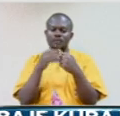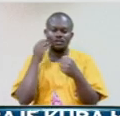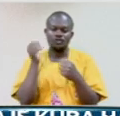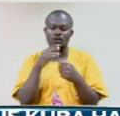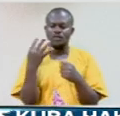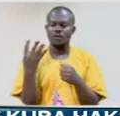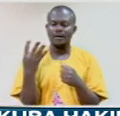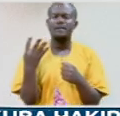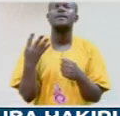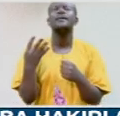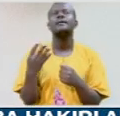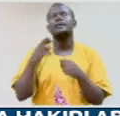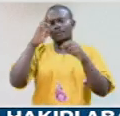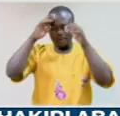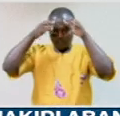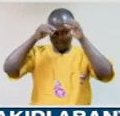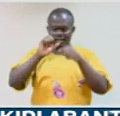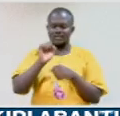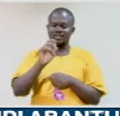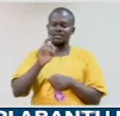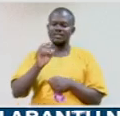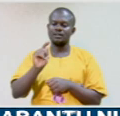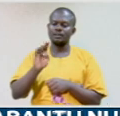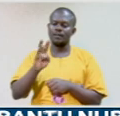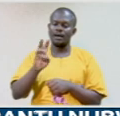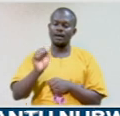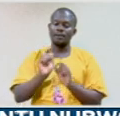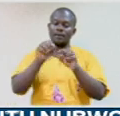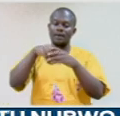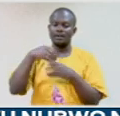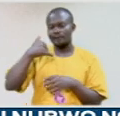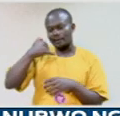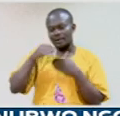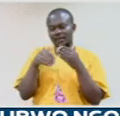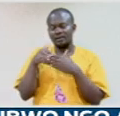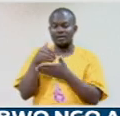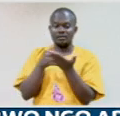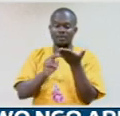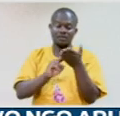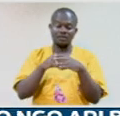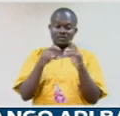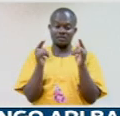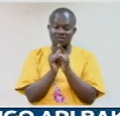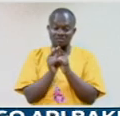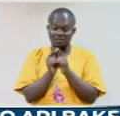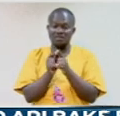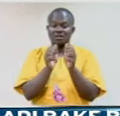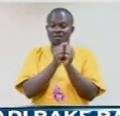kane perezida Sindikubwabo na minisitiri w'intebe Kambanda bagiye ku Gikongoro bakoresha